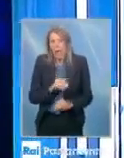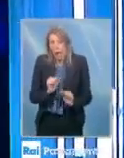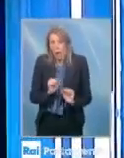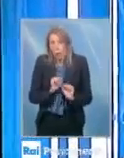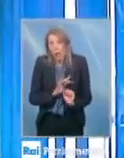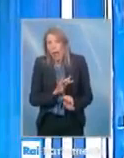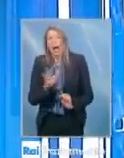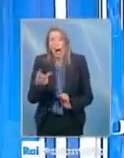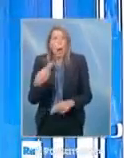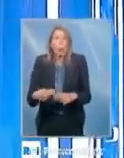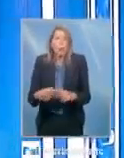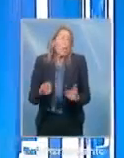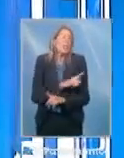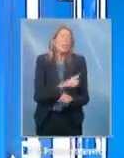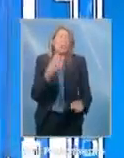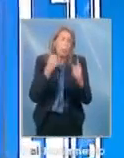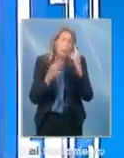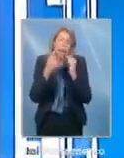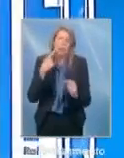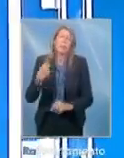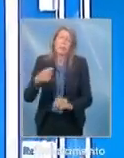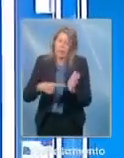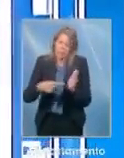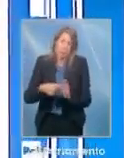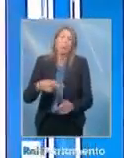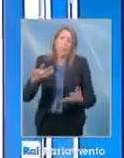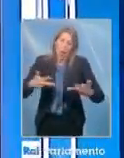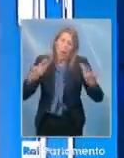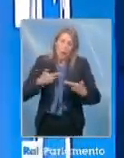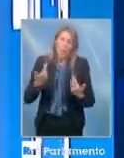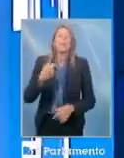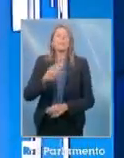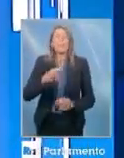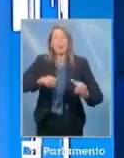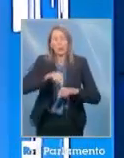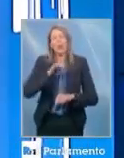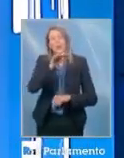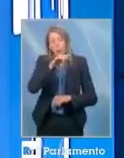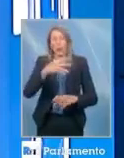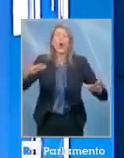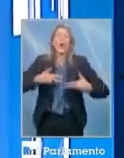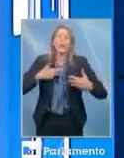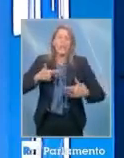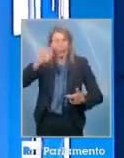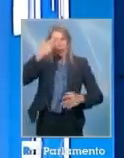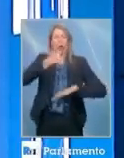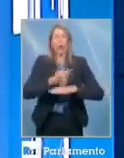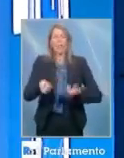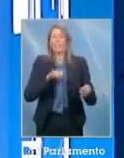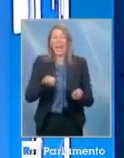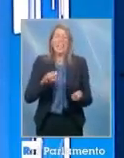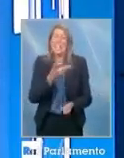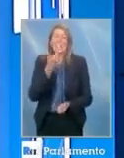prettamente inutile. Nessuno piangerà, il Presidente della Repubblica sarà contento, il Presidente del Consiglio futuro sarà contentissimo di governare senza i voti degli